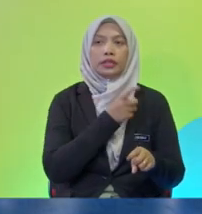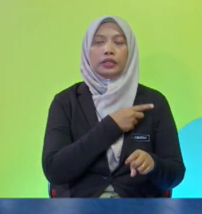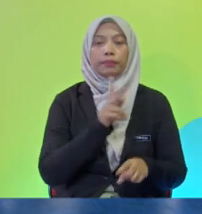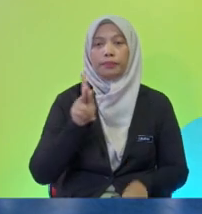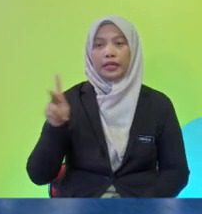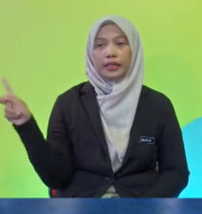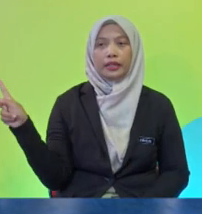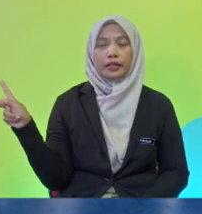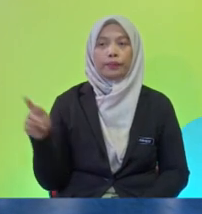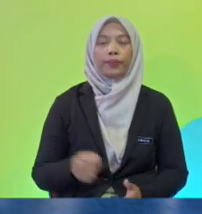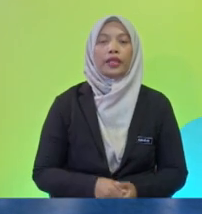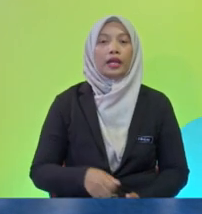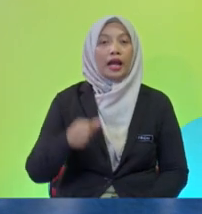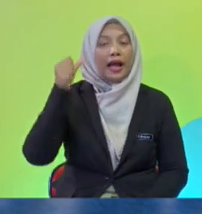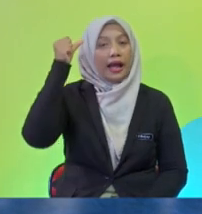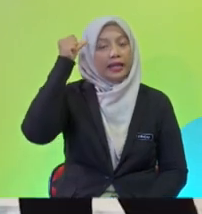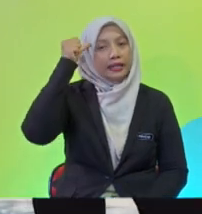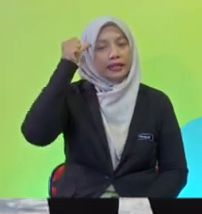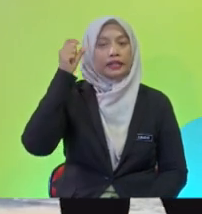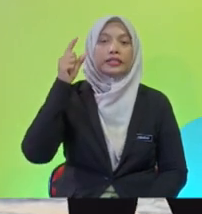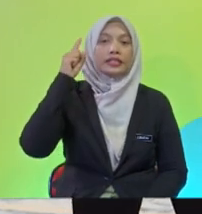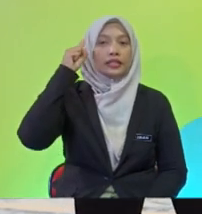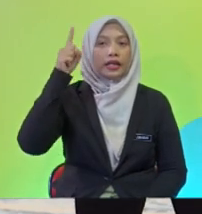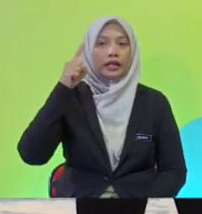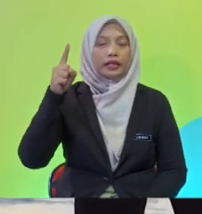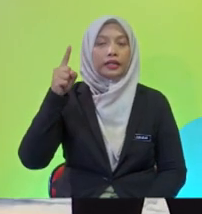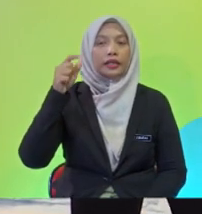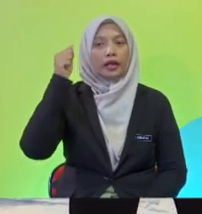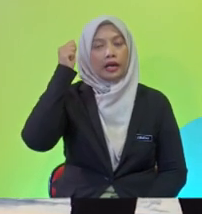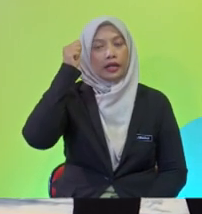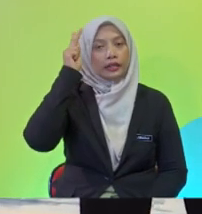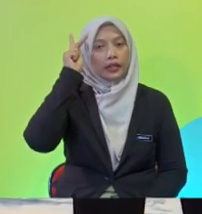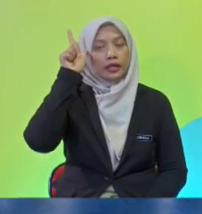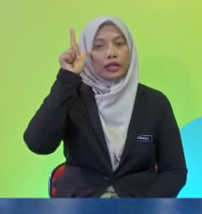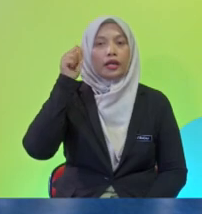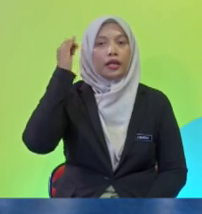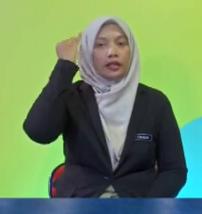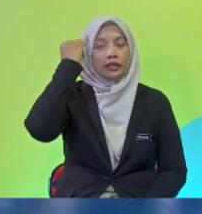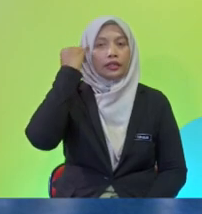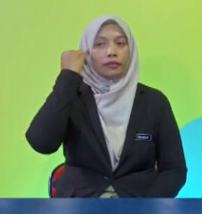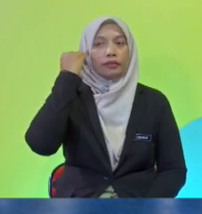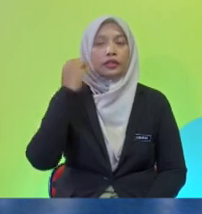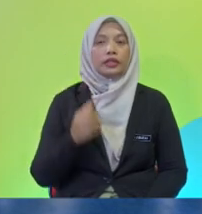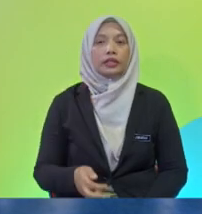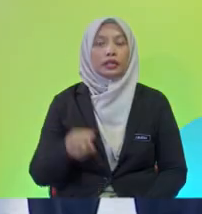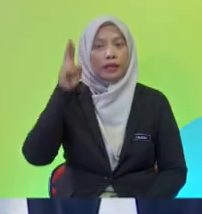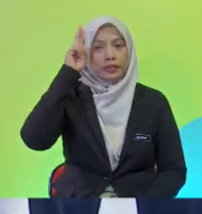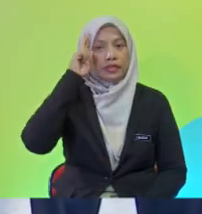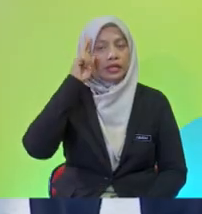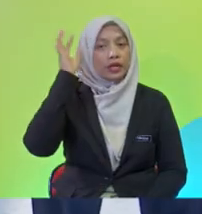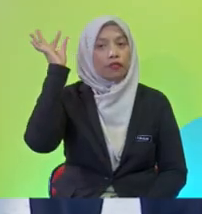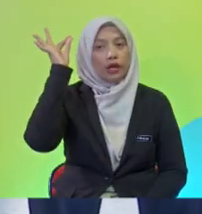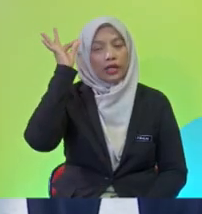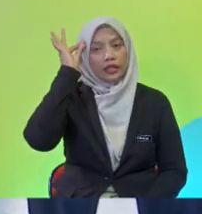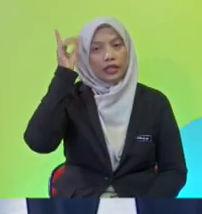kanan saya yang hujung sekali, Airil, Zarif, Akil dan juga Iqbal. Dan di hujung sana, Ramzi, Fadil